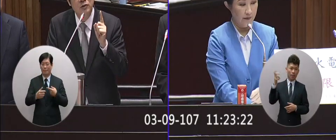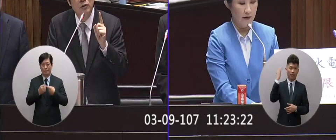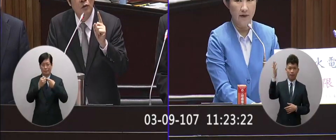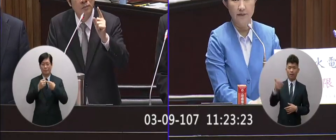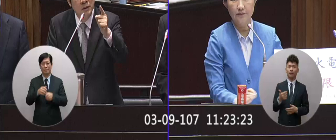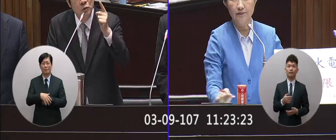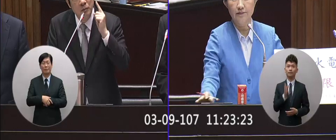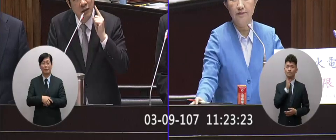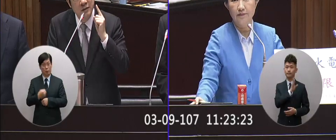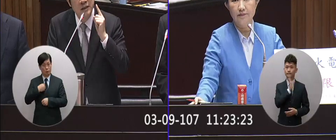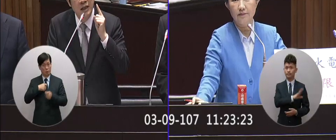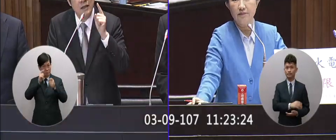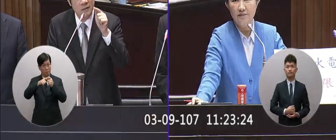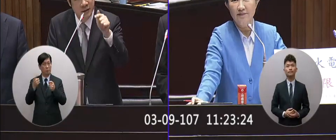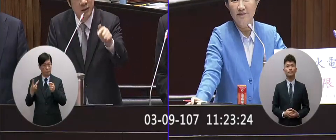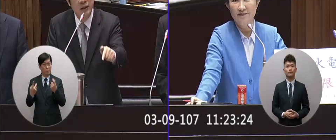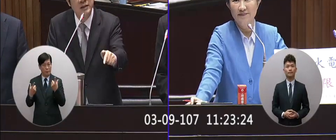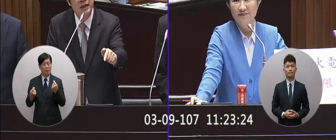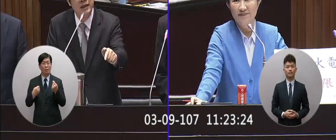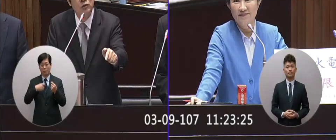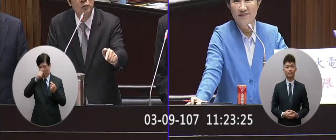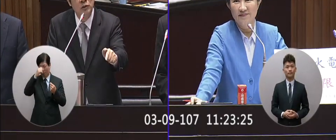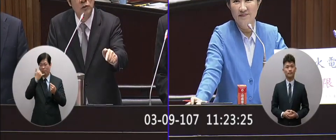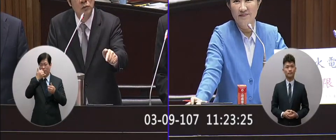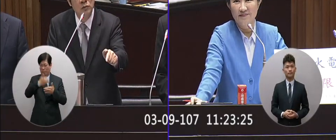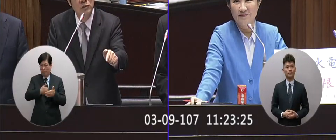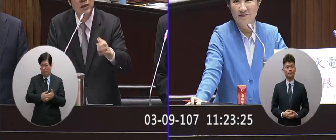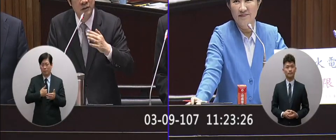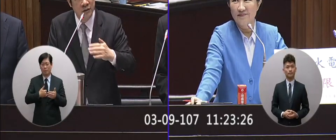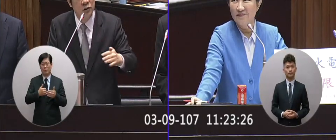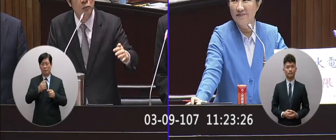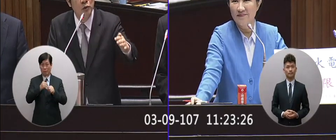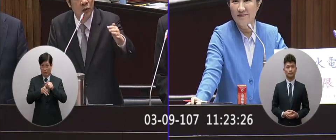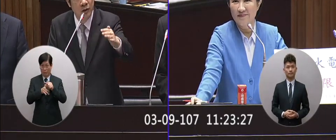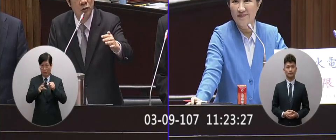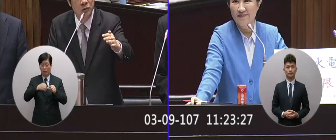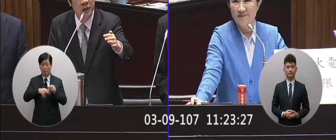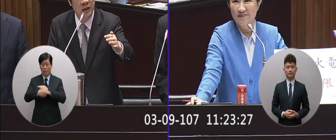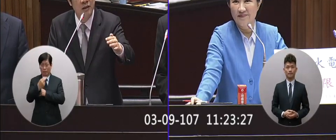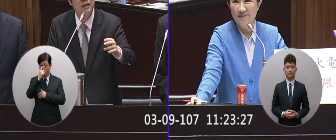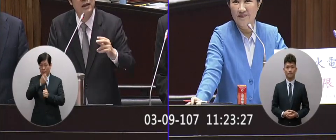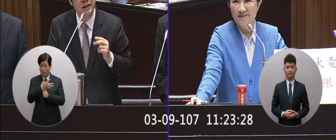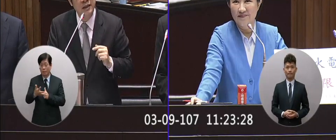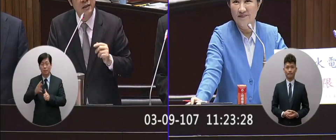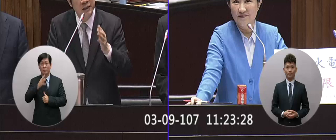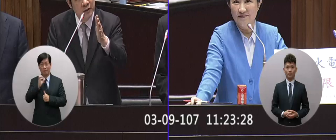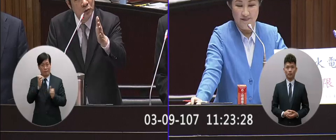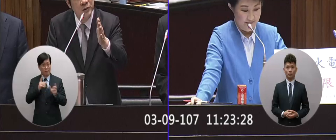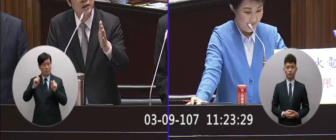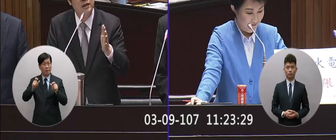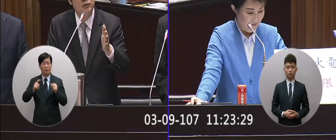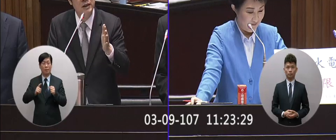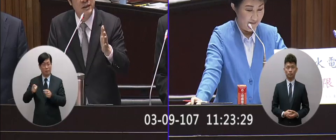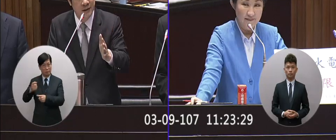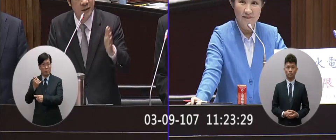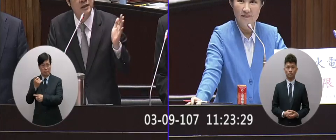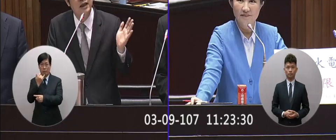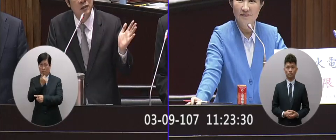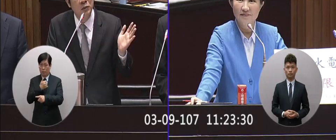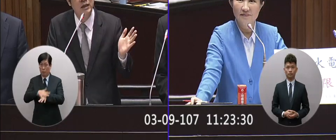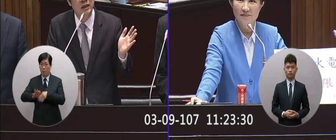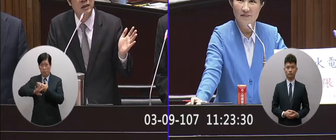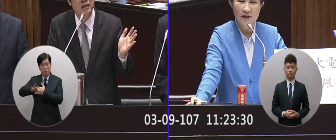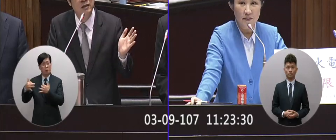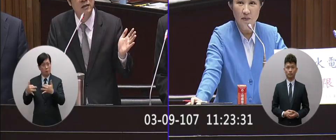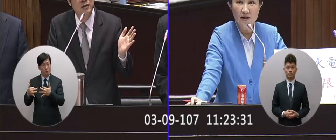第一个就是说我们的目标是一样的，是希望降低中部的空污，只是走不同的途径。那第二个，你的途径可能会产生